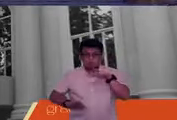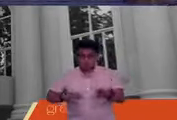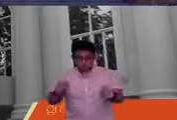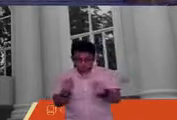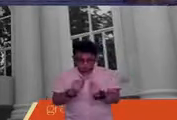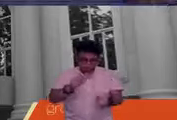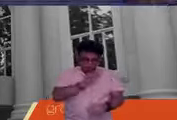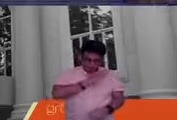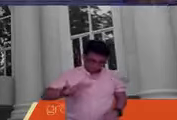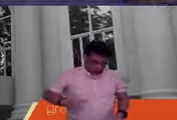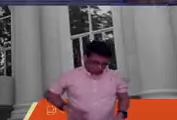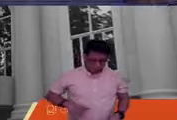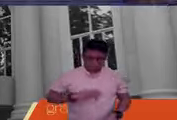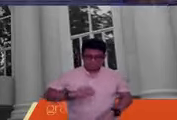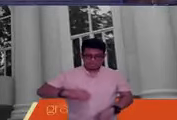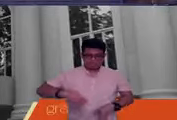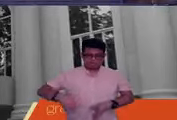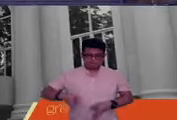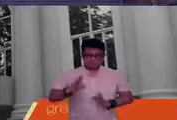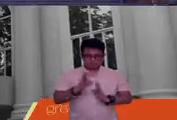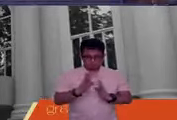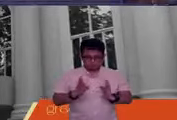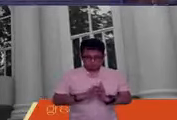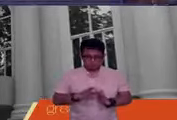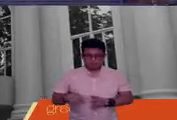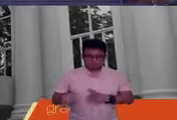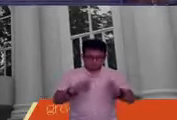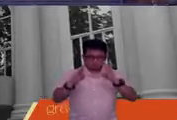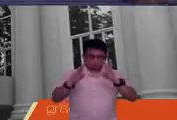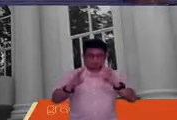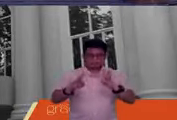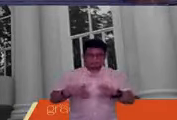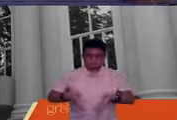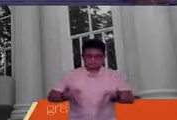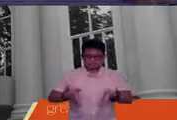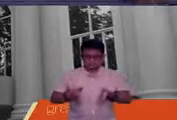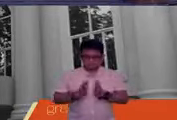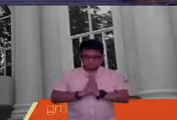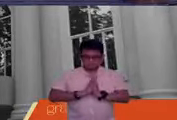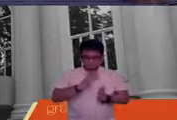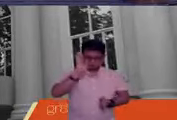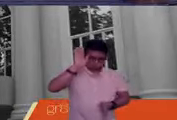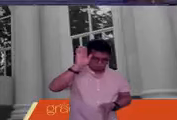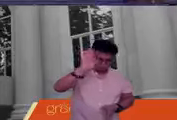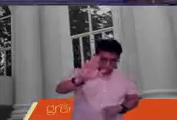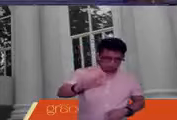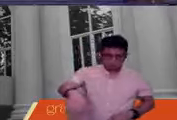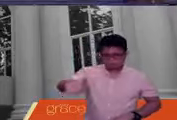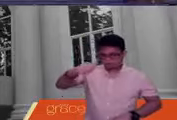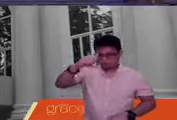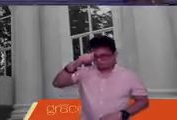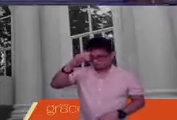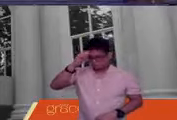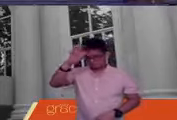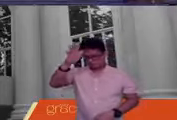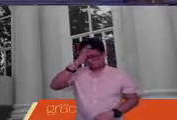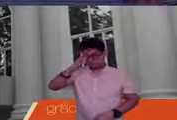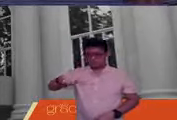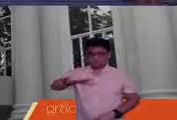in my ways to keep my statutes and my commandments, as thy father David did walk, then I will